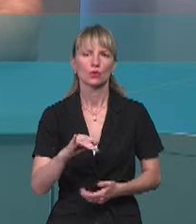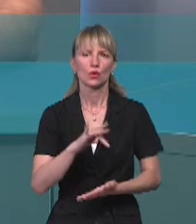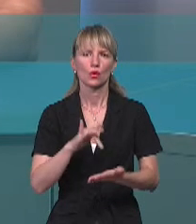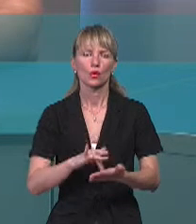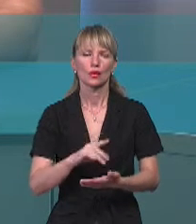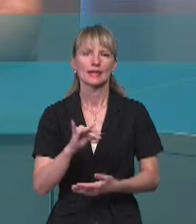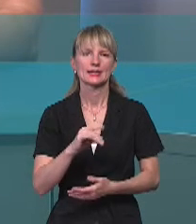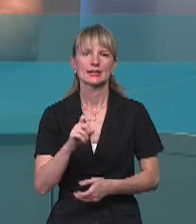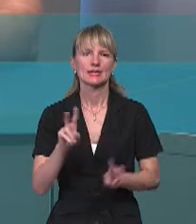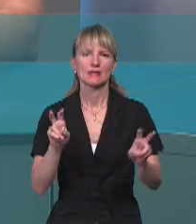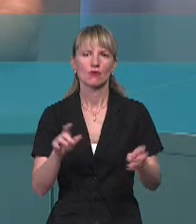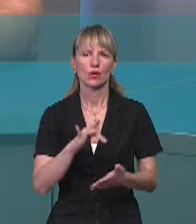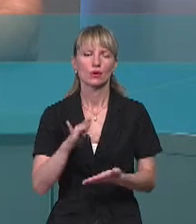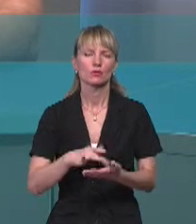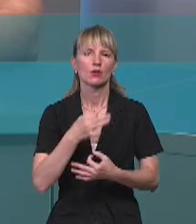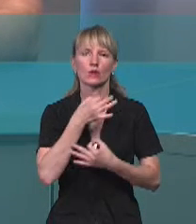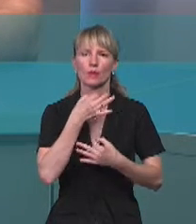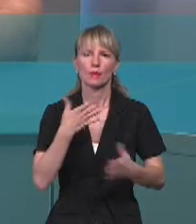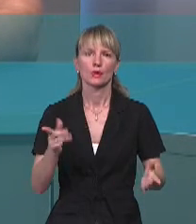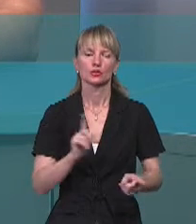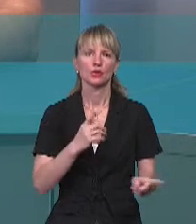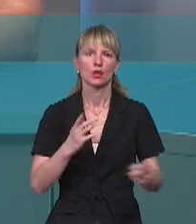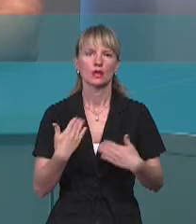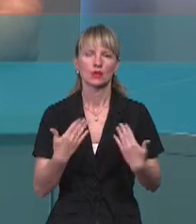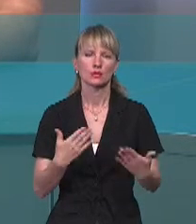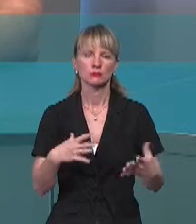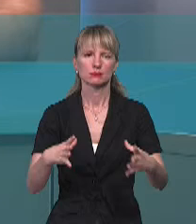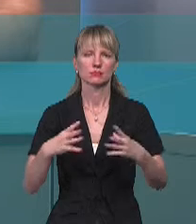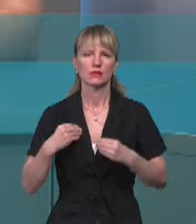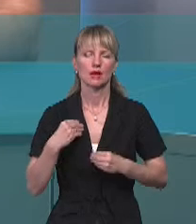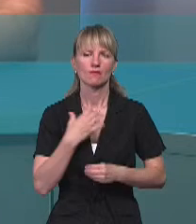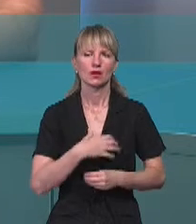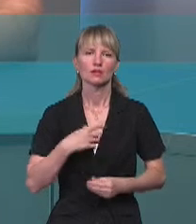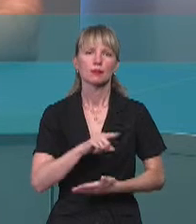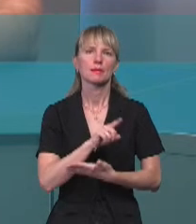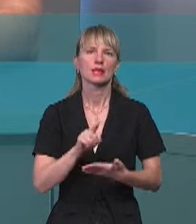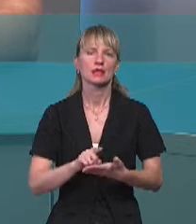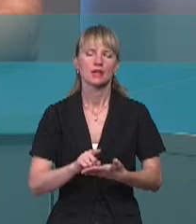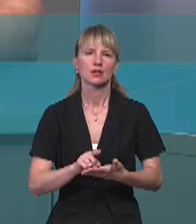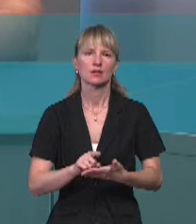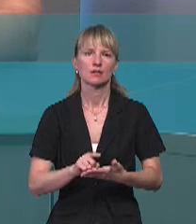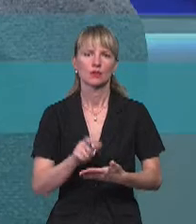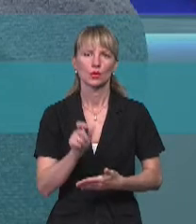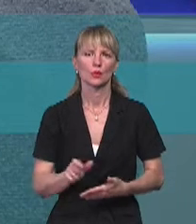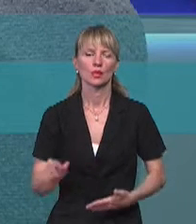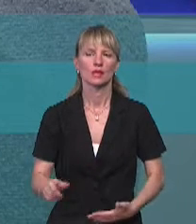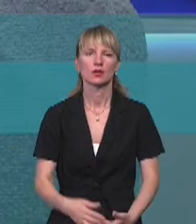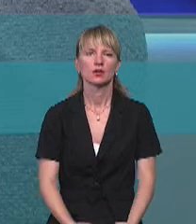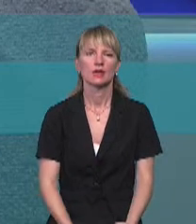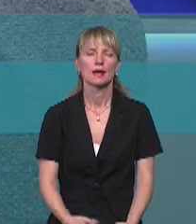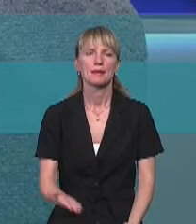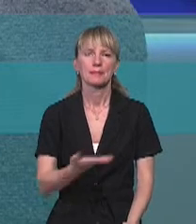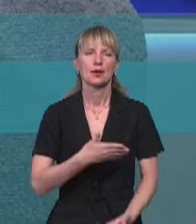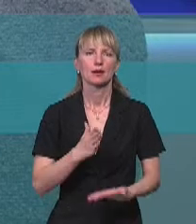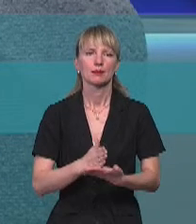з будь-чим, що стосується суспільно важливих питань населеного пункту. Ми